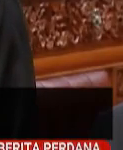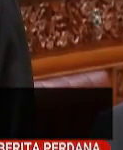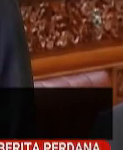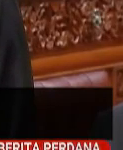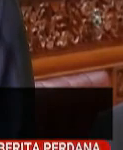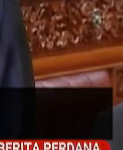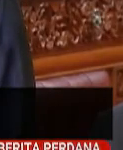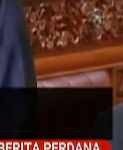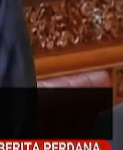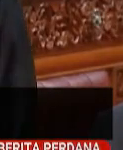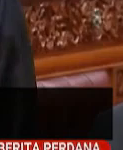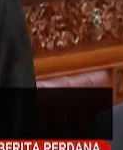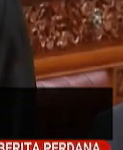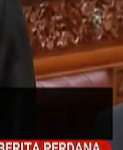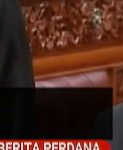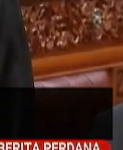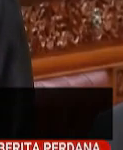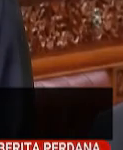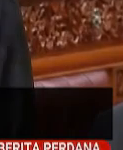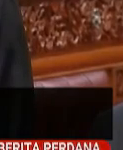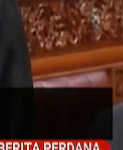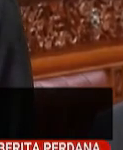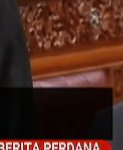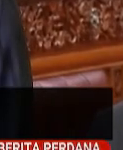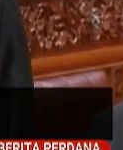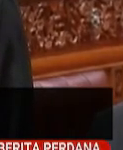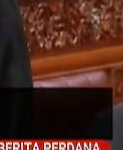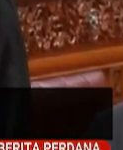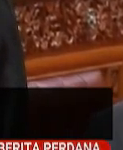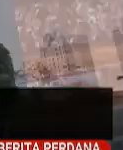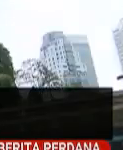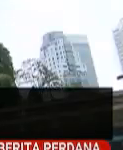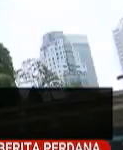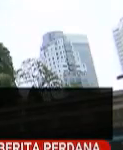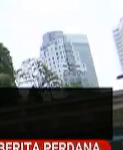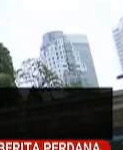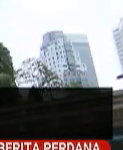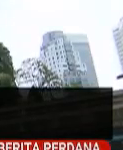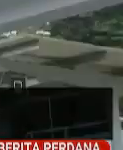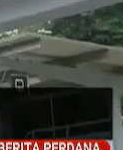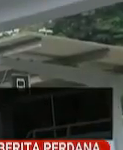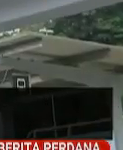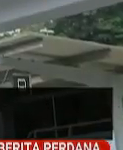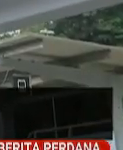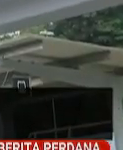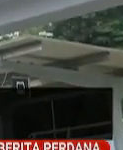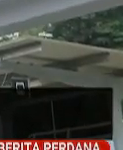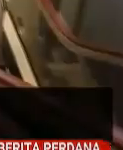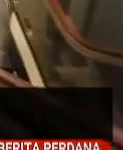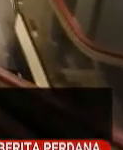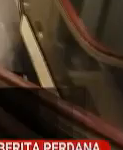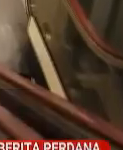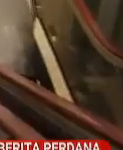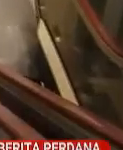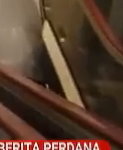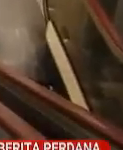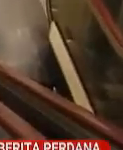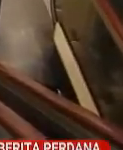Pulih dan kukuhkan ekonomi, tekad Menteri Kewangan baharu Tengku Datuk Seri Zafrul Tengku Abdul Aziz.